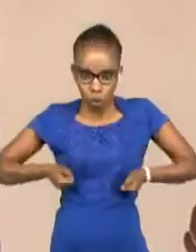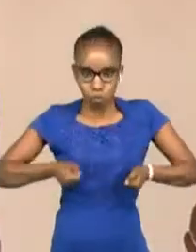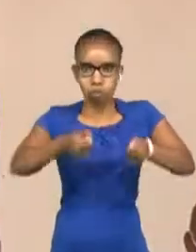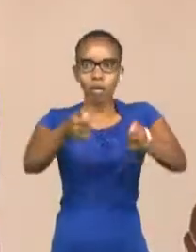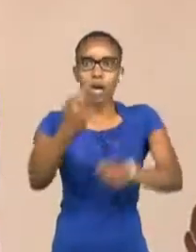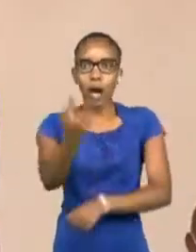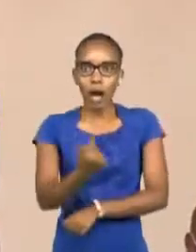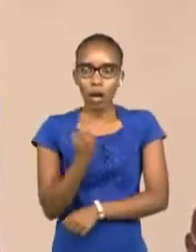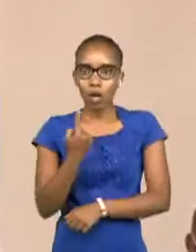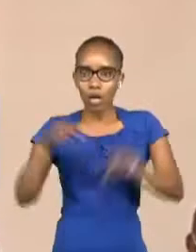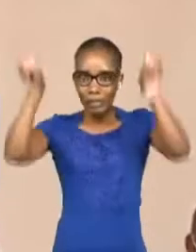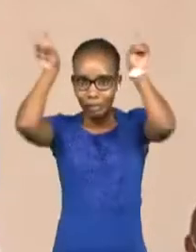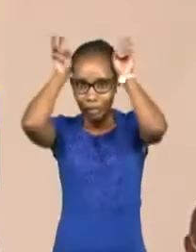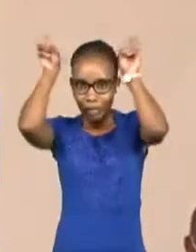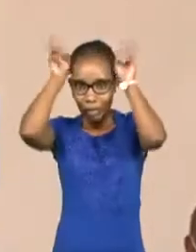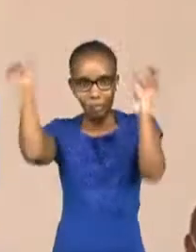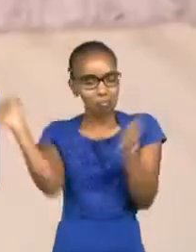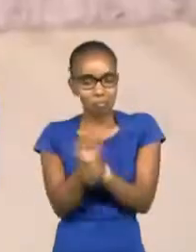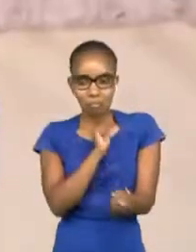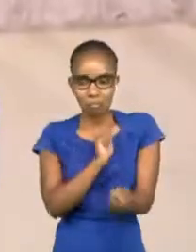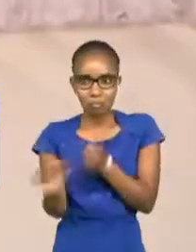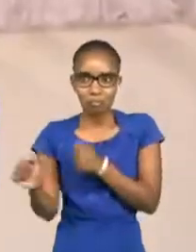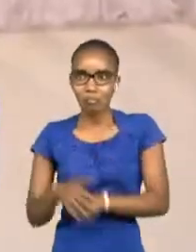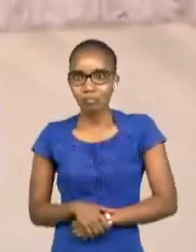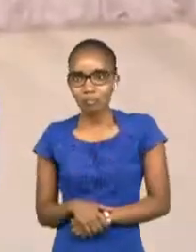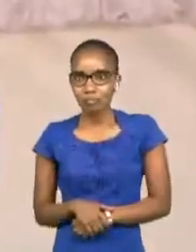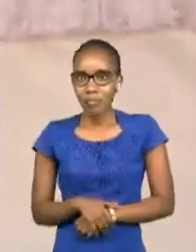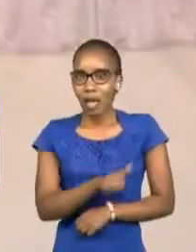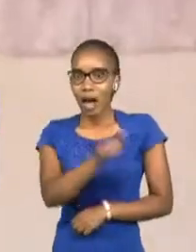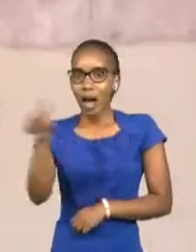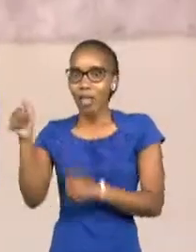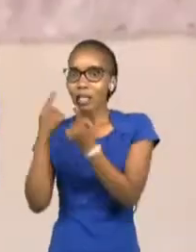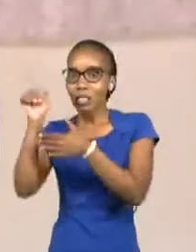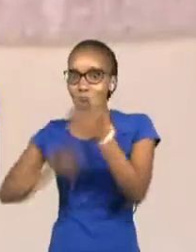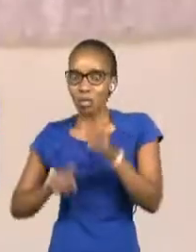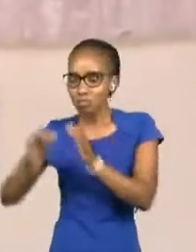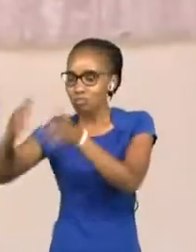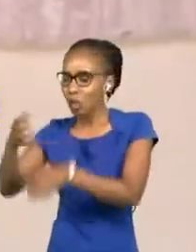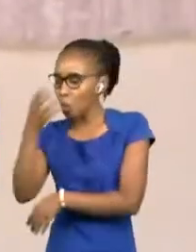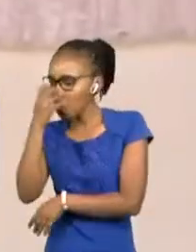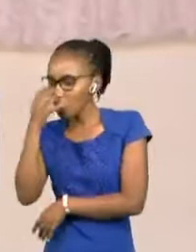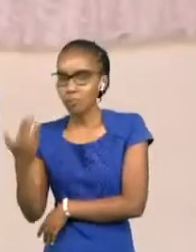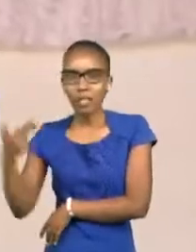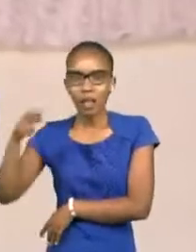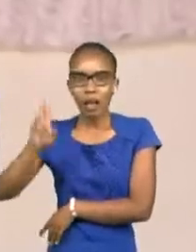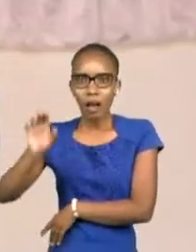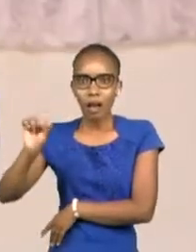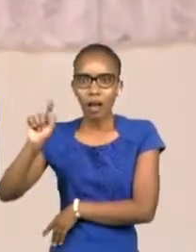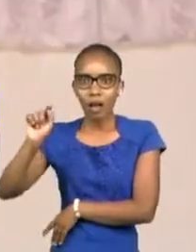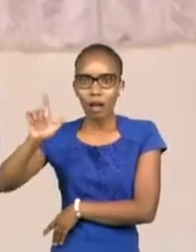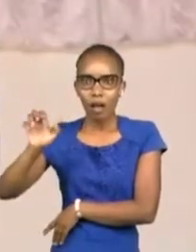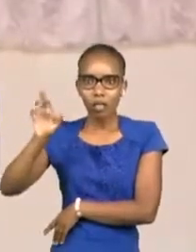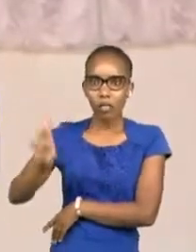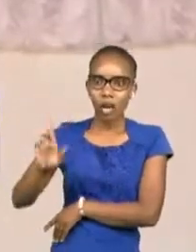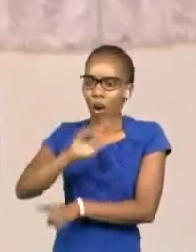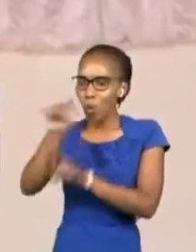wheelbarrow. Shetani ashindwe. Wengine wanakuja hapa wanasema ati hawa ni hustlers. Hata ukiona sura yao wengine